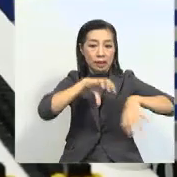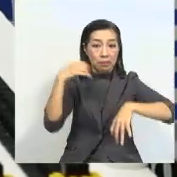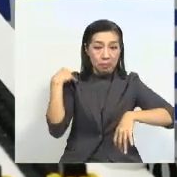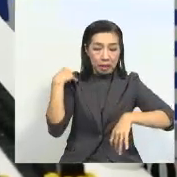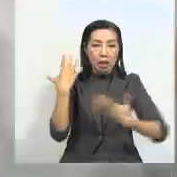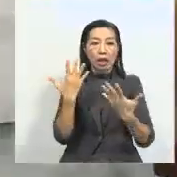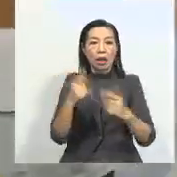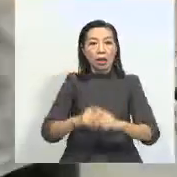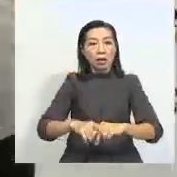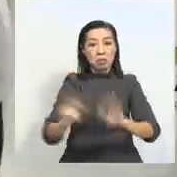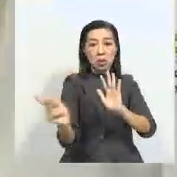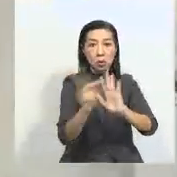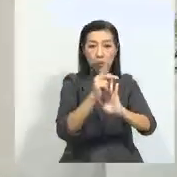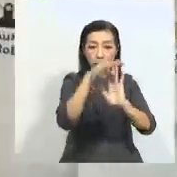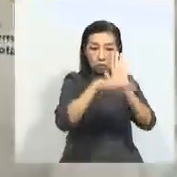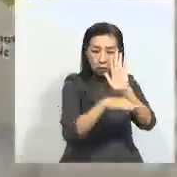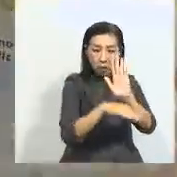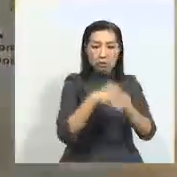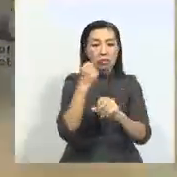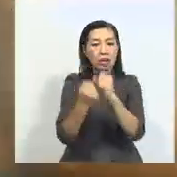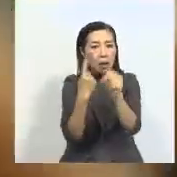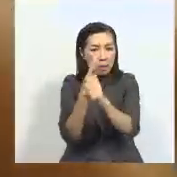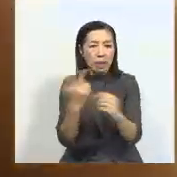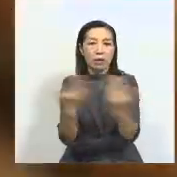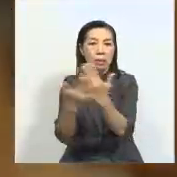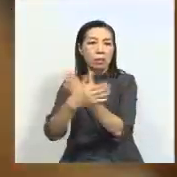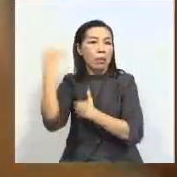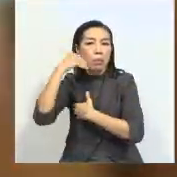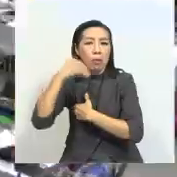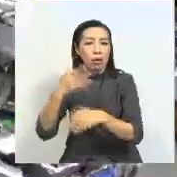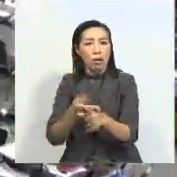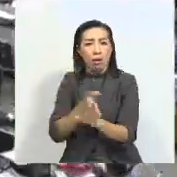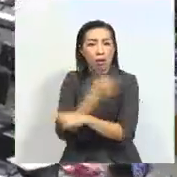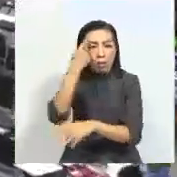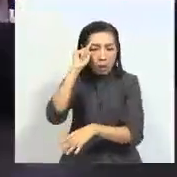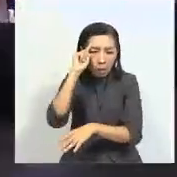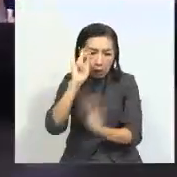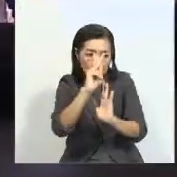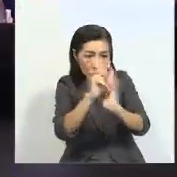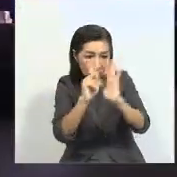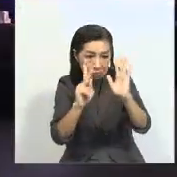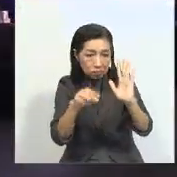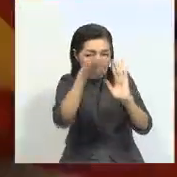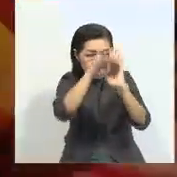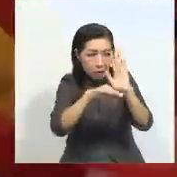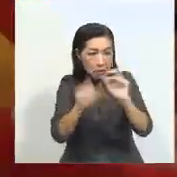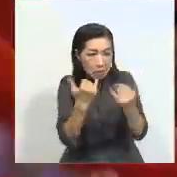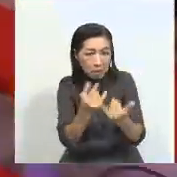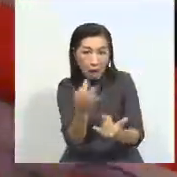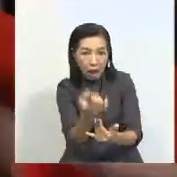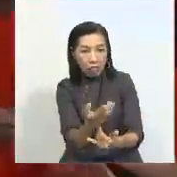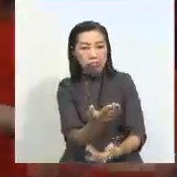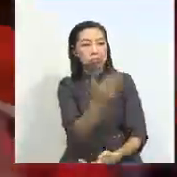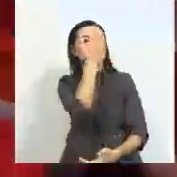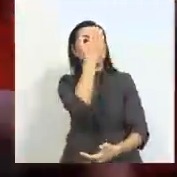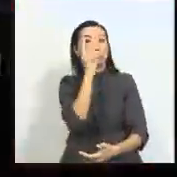การแข่งขันหรือว่ากติกาเนี่ยนะคะเขาก็จะเปลี่ยนแปลงไปเราก็จะไม่รู้หรอกว่ากติกาที่เขาจะขึ้นเนี่ยจะขึ้นยังไงในปีนี้เพราะว่า